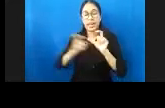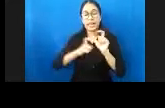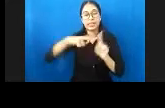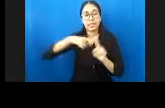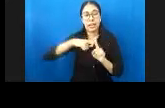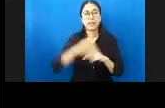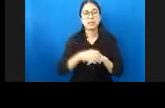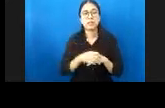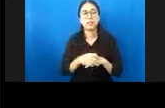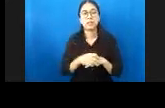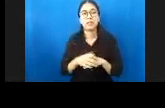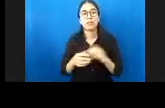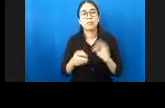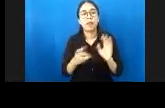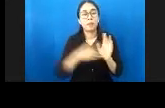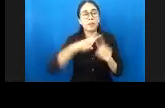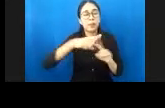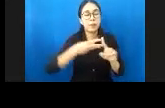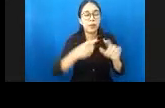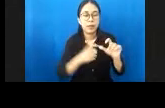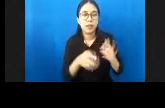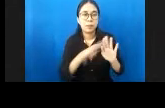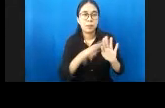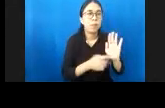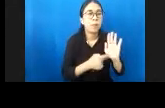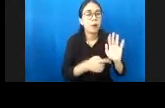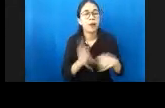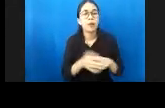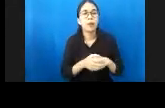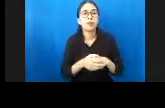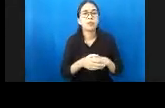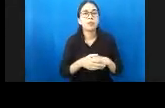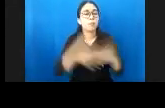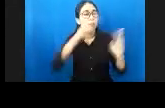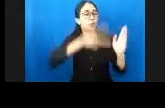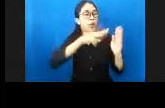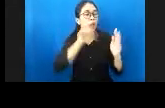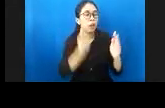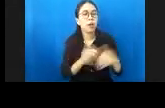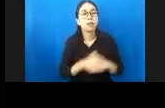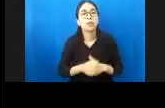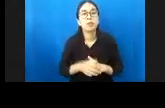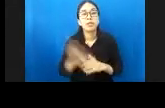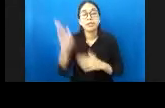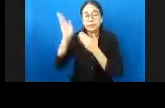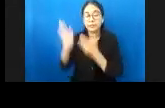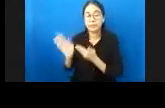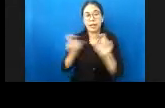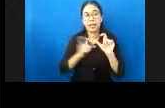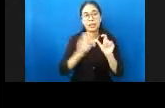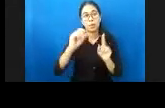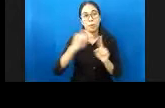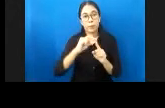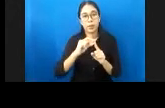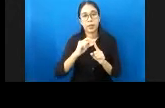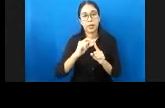SK MTBS, ada pedoman, ada lembar monitoring, kemudian ini adalah SOP yang sudah dihasilkan oleh tim